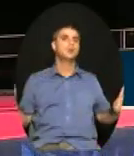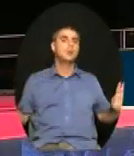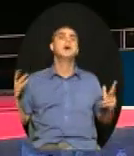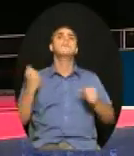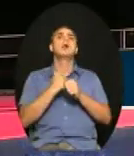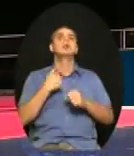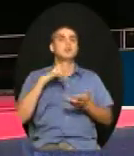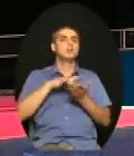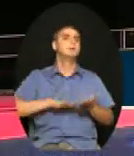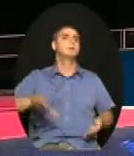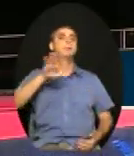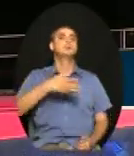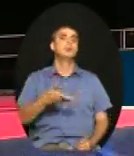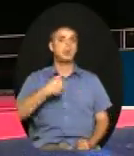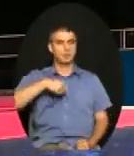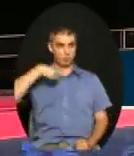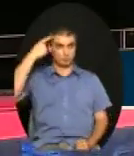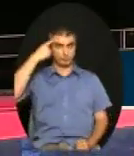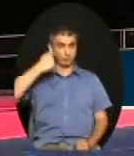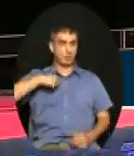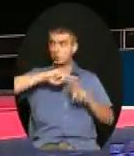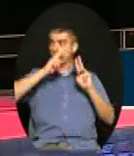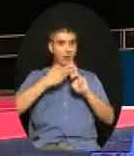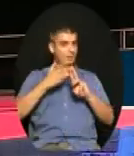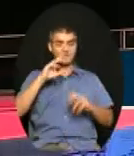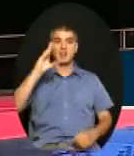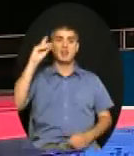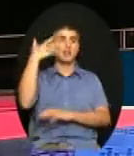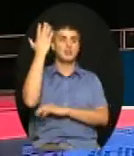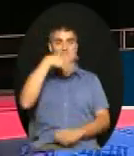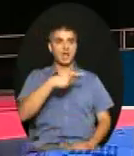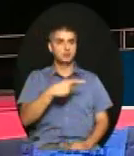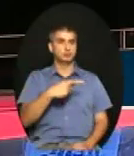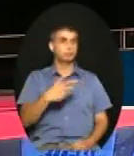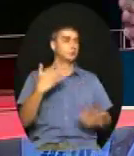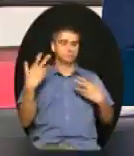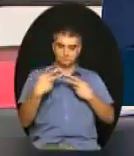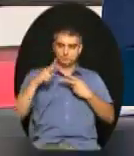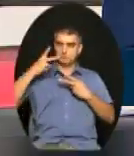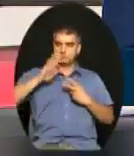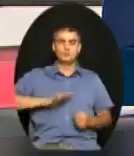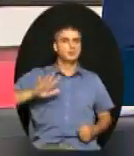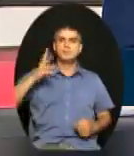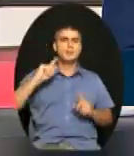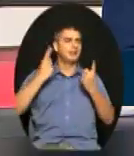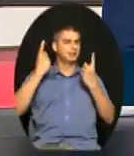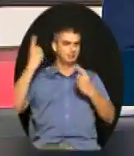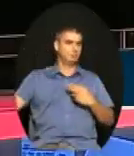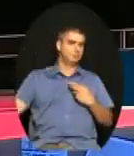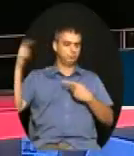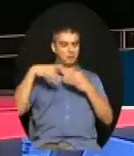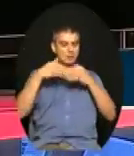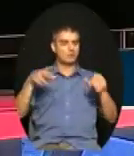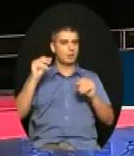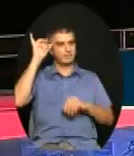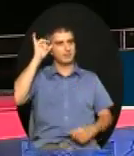מה לעשות, אנחנו במזרח התיכון, אנחנו חושבים שאנחנו כל העולם, אבל דאש... מלחמה. דאש מתגבר במזרח. מה יקרה כשדאש יעמוד על